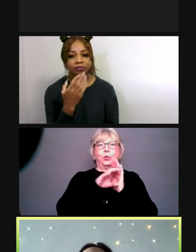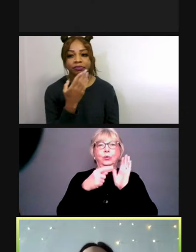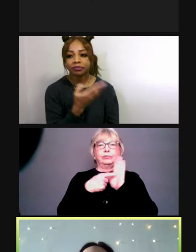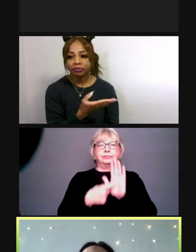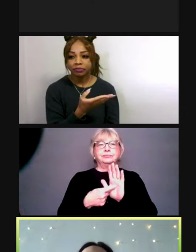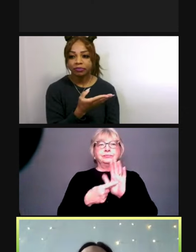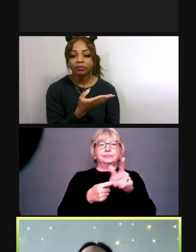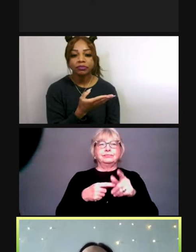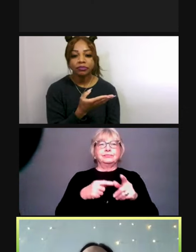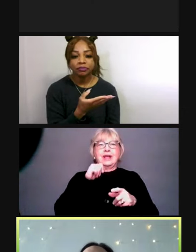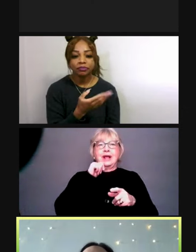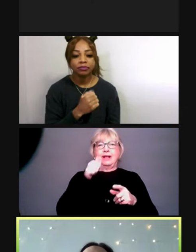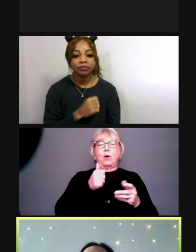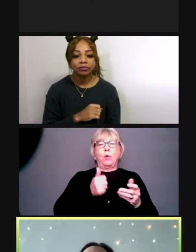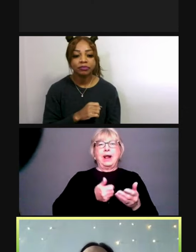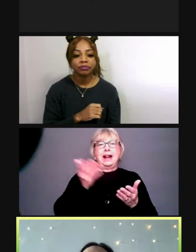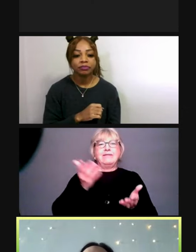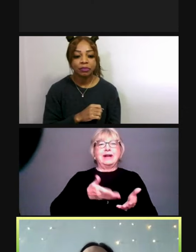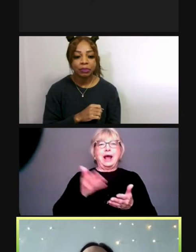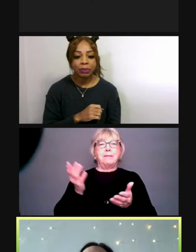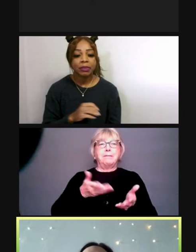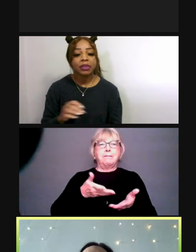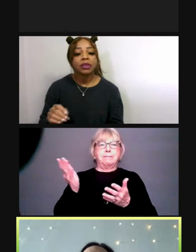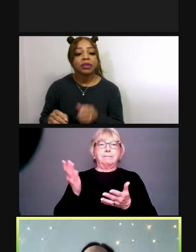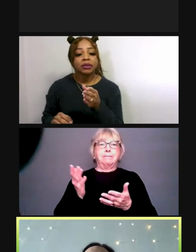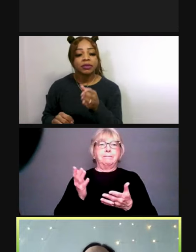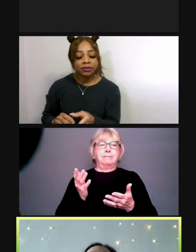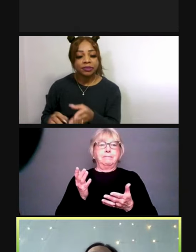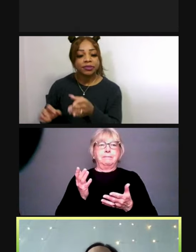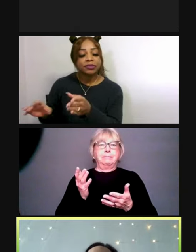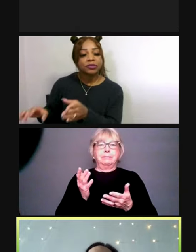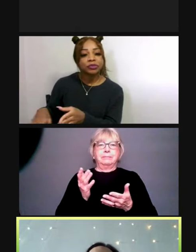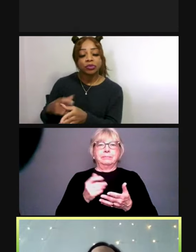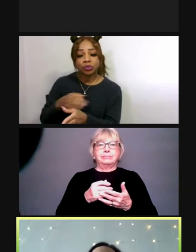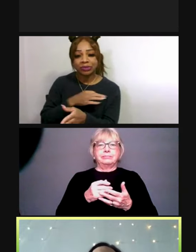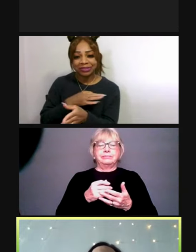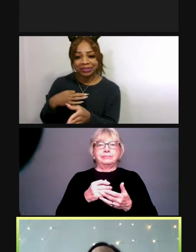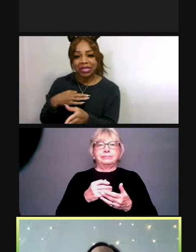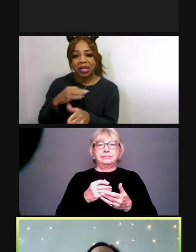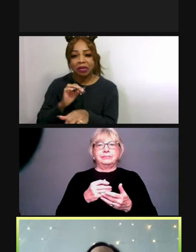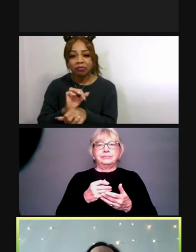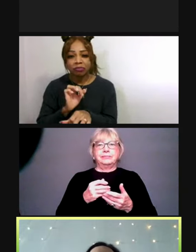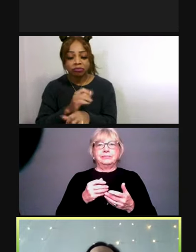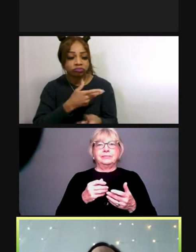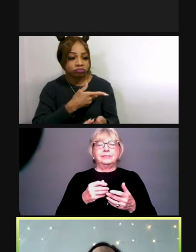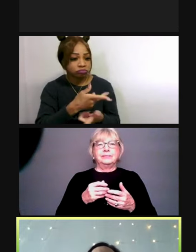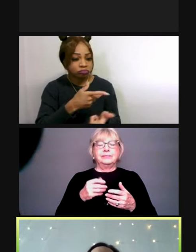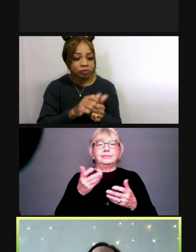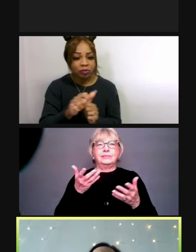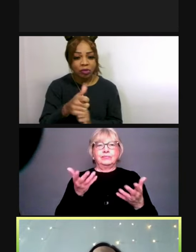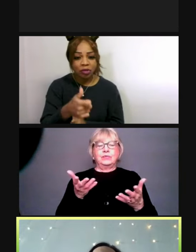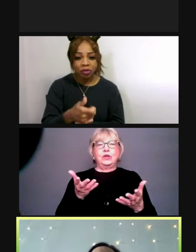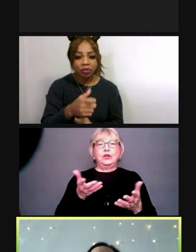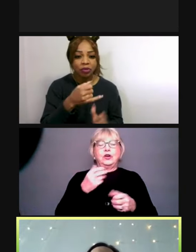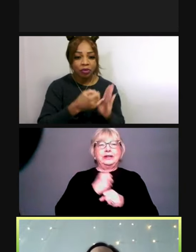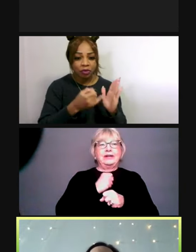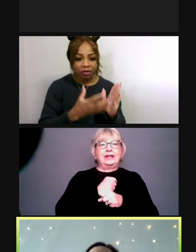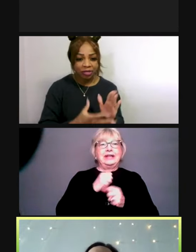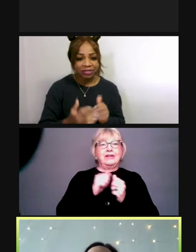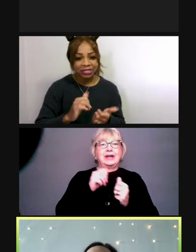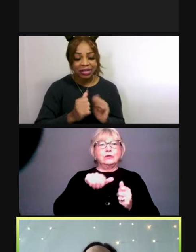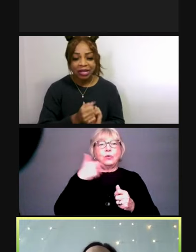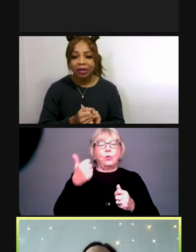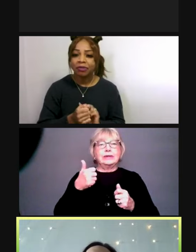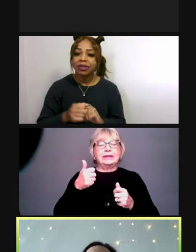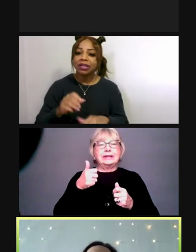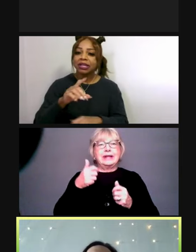terme non livrable, undeliverable. Et c'est là que le curateur a travaillé avec d'autres artistes pour voir